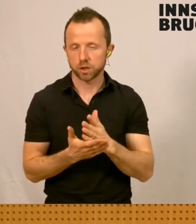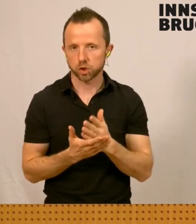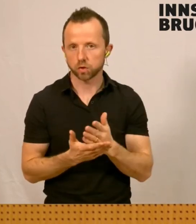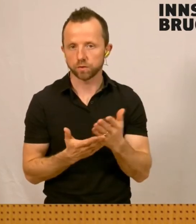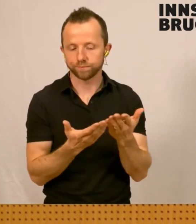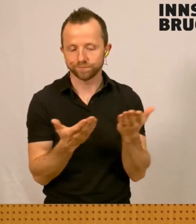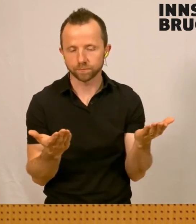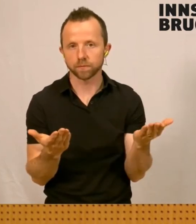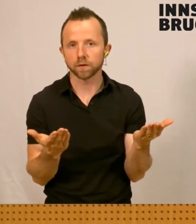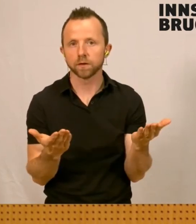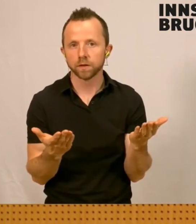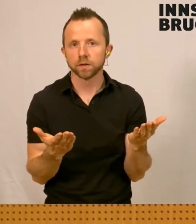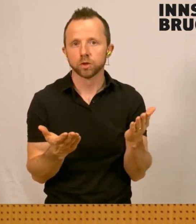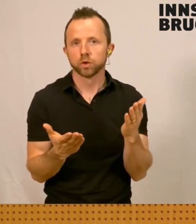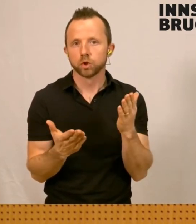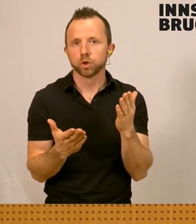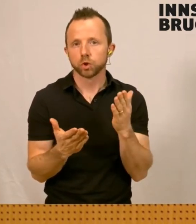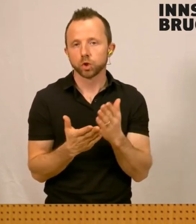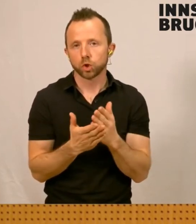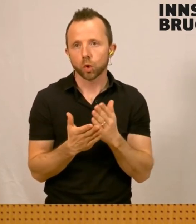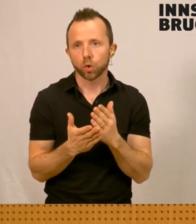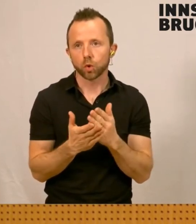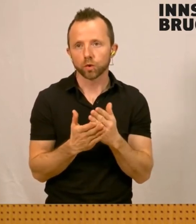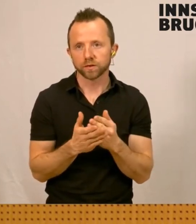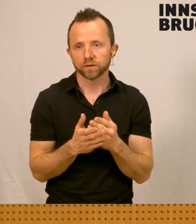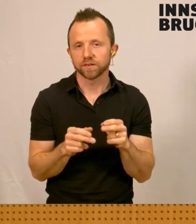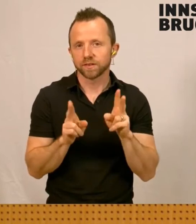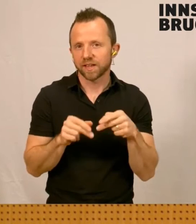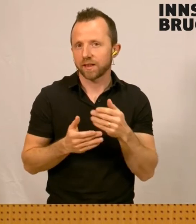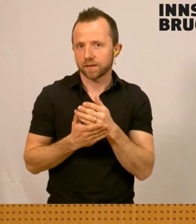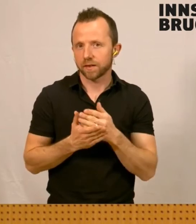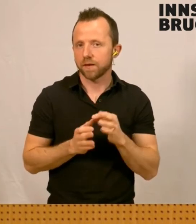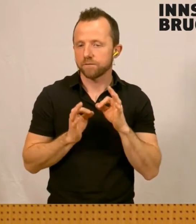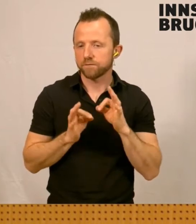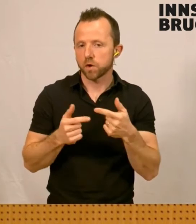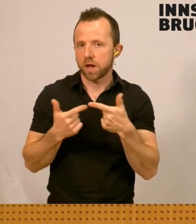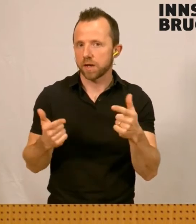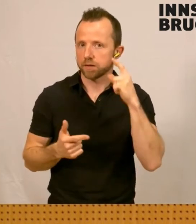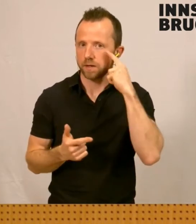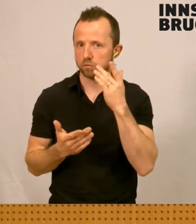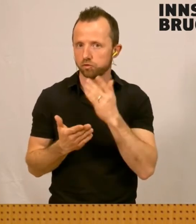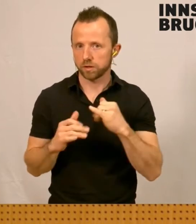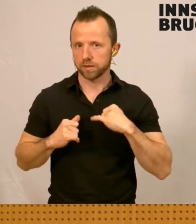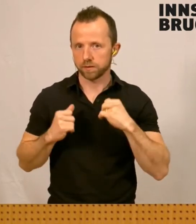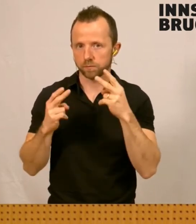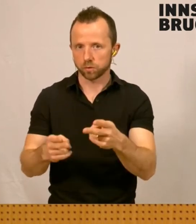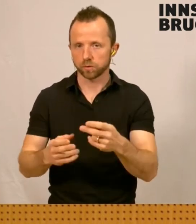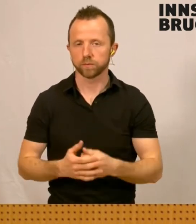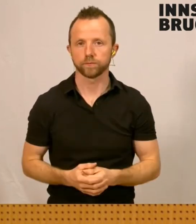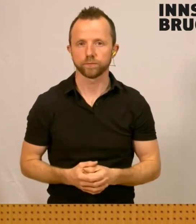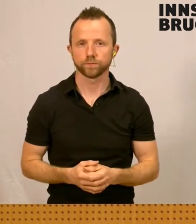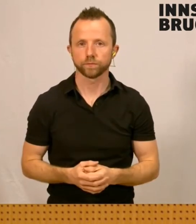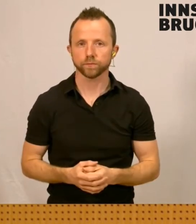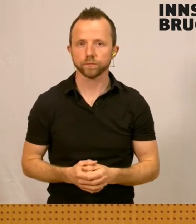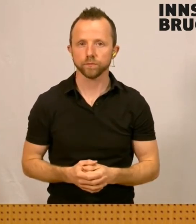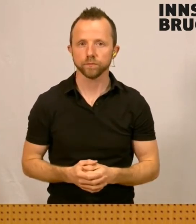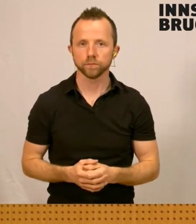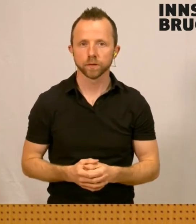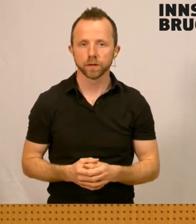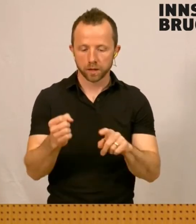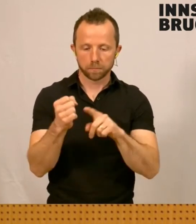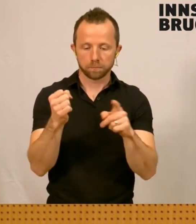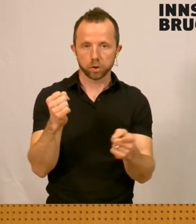es sich dabei aber auch um einen gerechten Anteil handelt für die Landeshauptstadt Innsbruck. Ein Budget ist